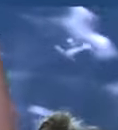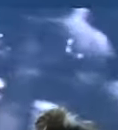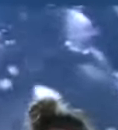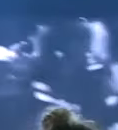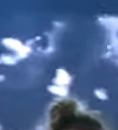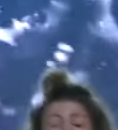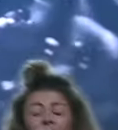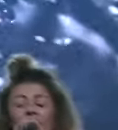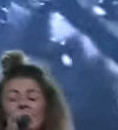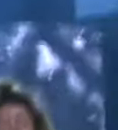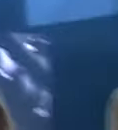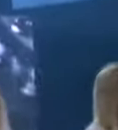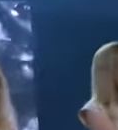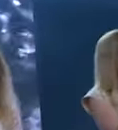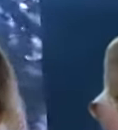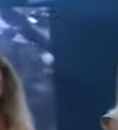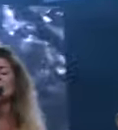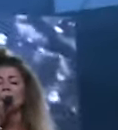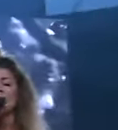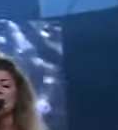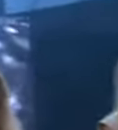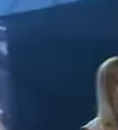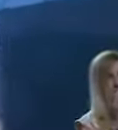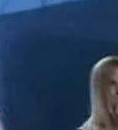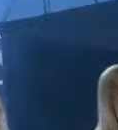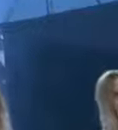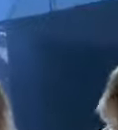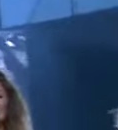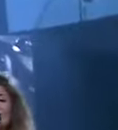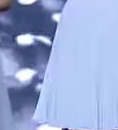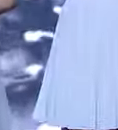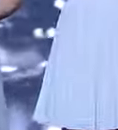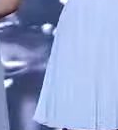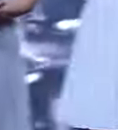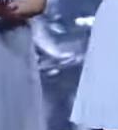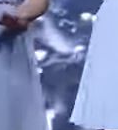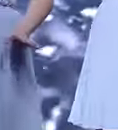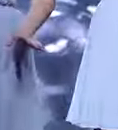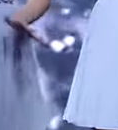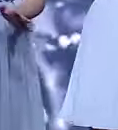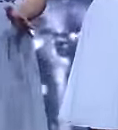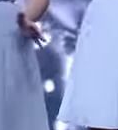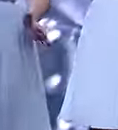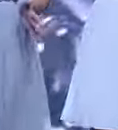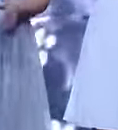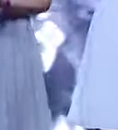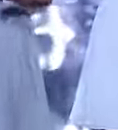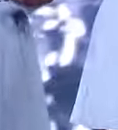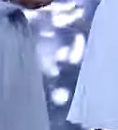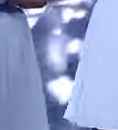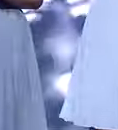złe, uwierzyć w miłość. Wystarczy tylko chcieć powitać nowy